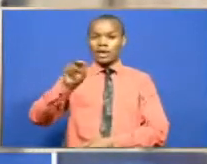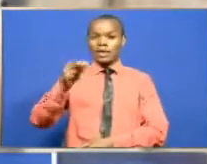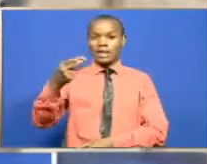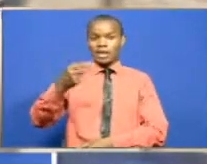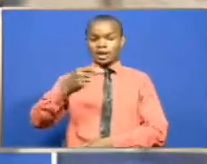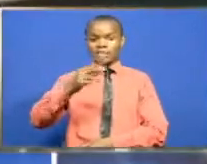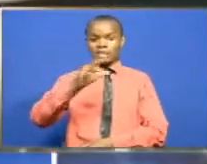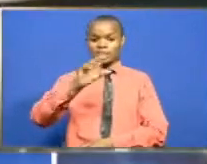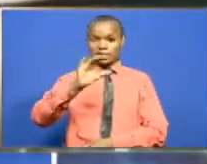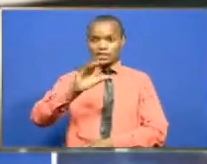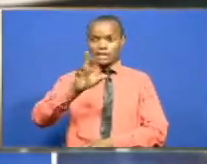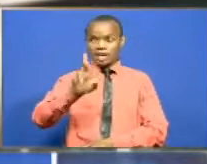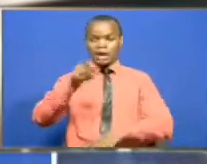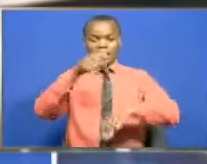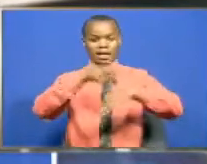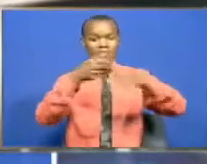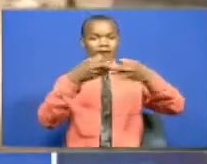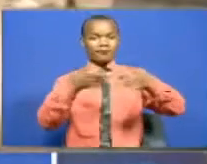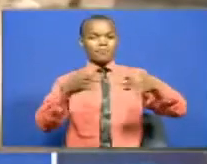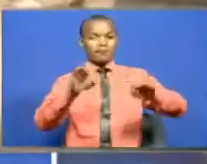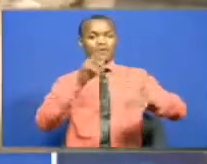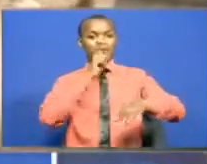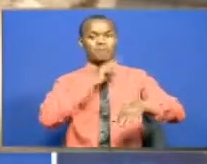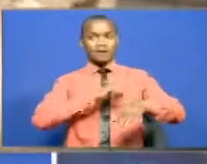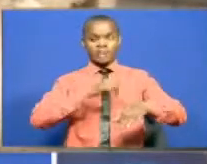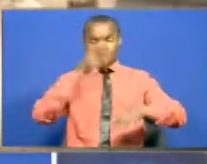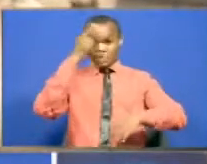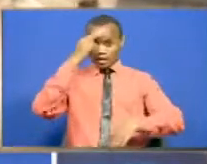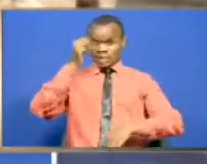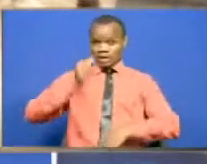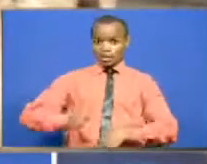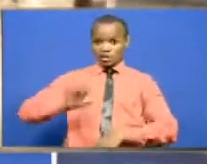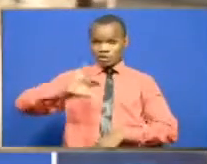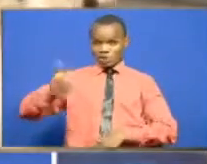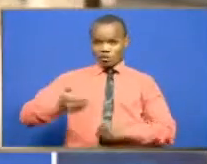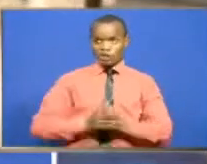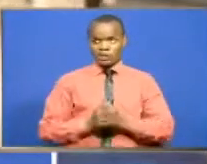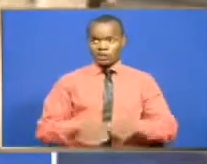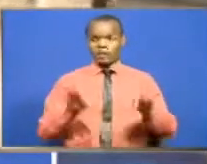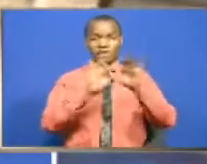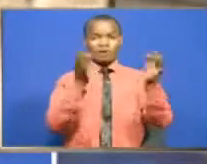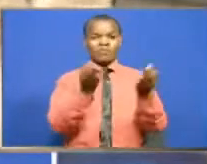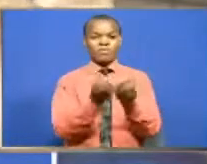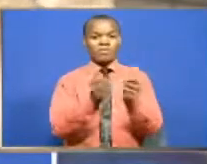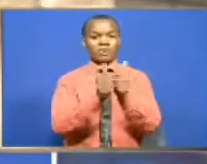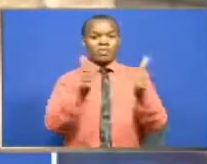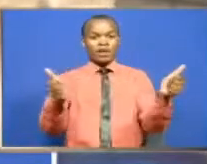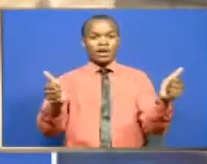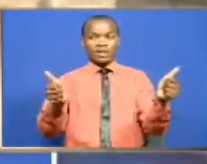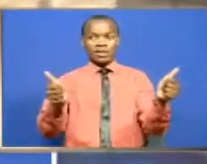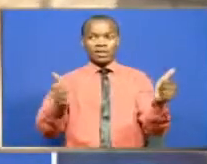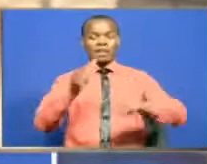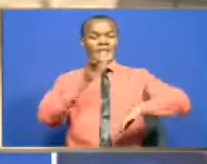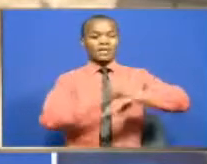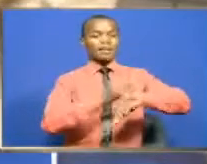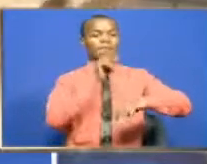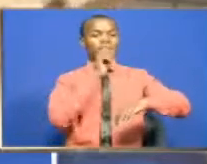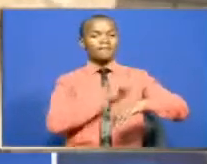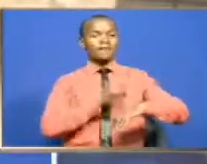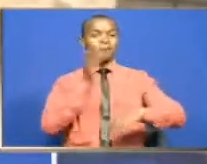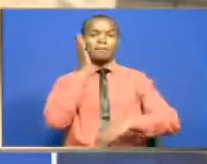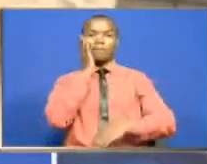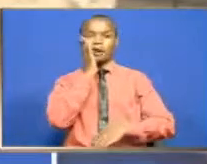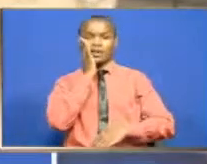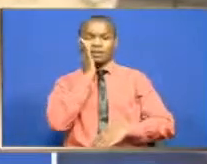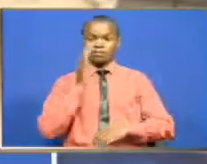baada ya kuachiliwa kutoka kwenye kituo cha polisi cha Kajiado. The family is safe. I took them yesterday. I whisked the mother, the